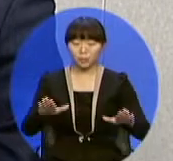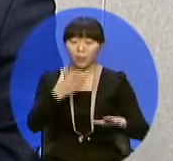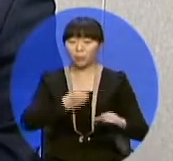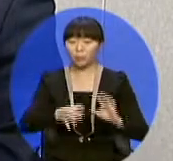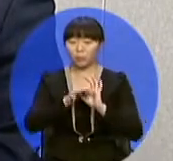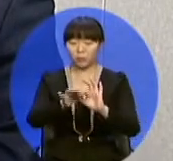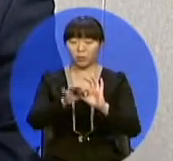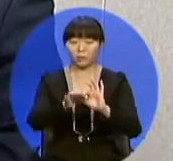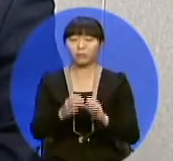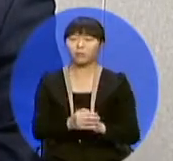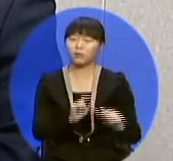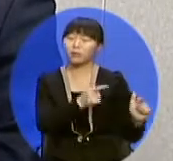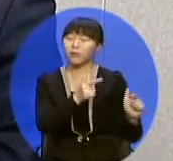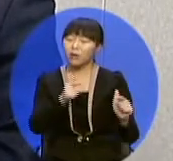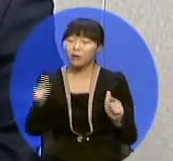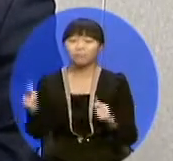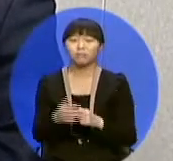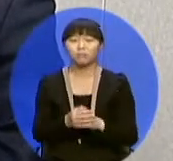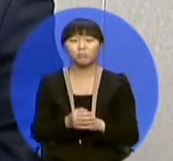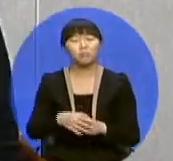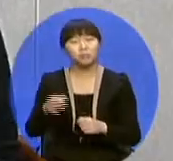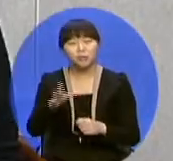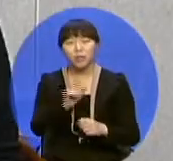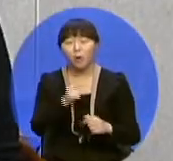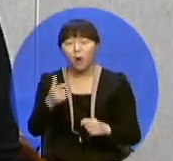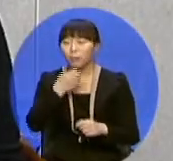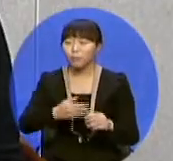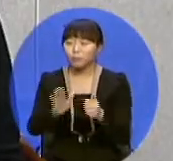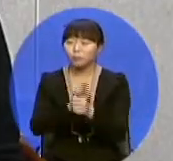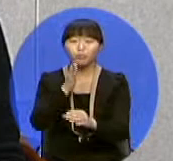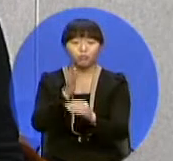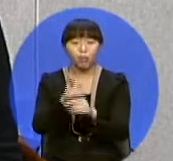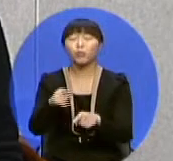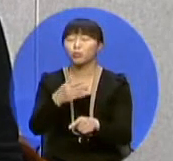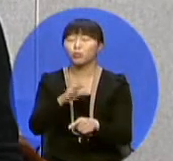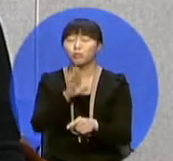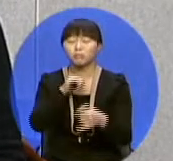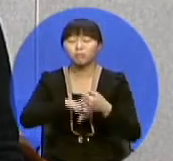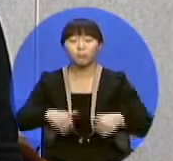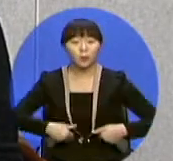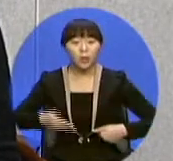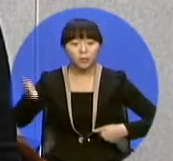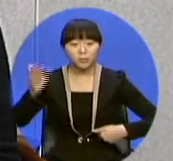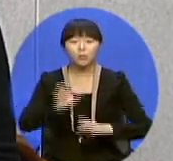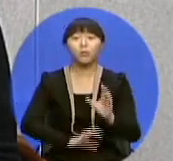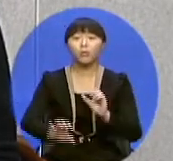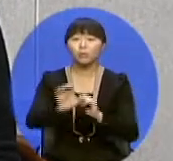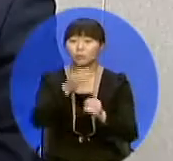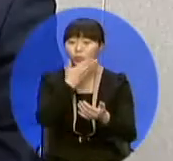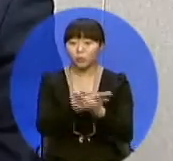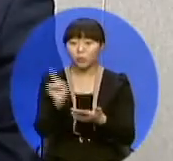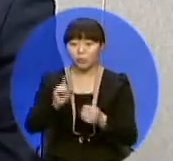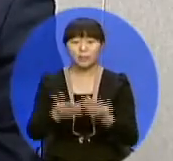복지와 관련해서 여러 가지 무상복지를 하고 있는데 그것도 필요하다고 생각합니다. 그러나 더 중요한